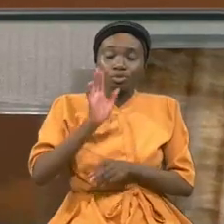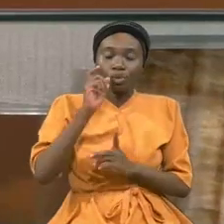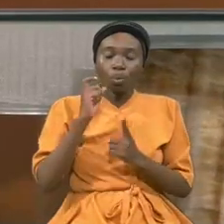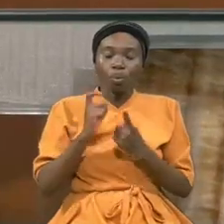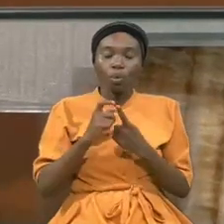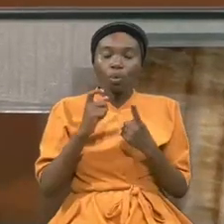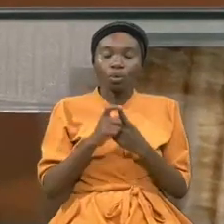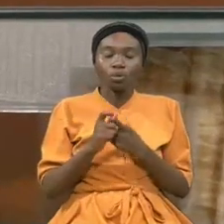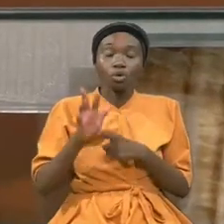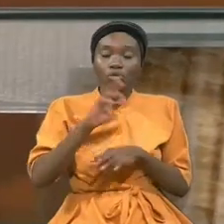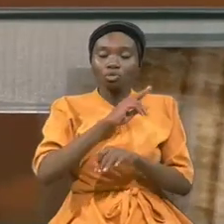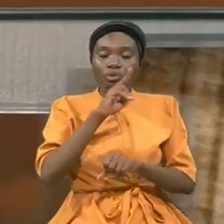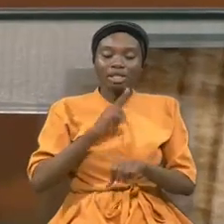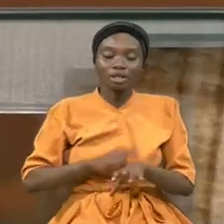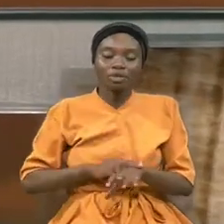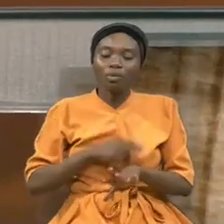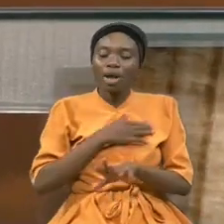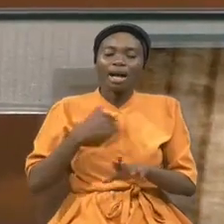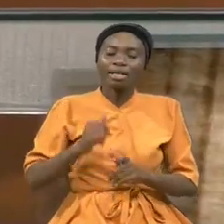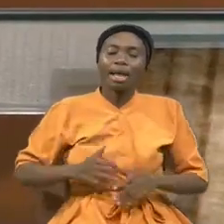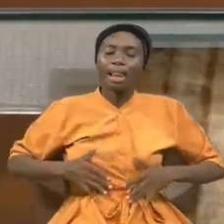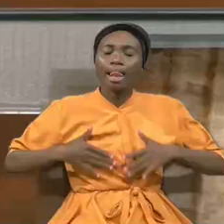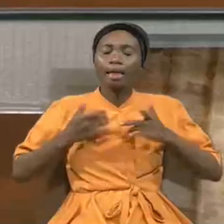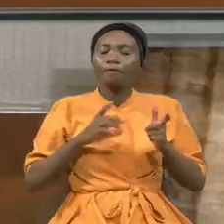ta parole, ta nature,